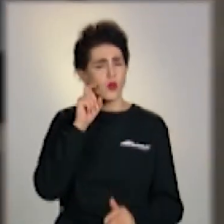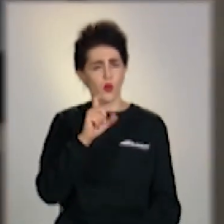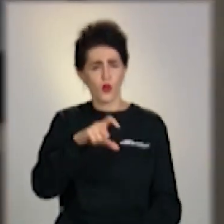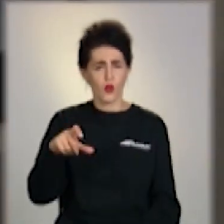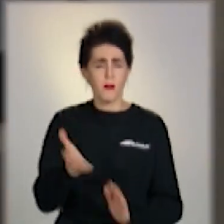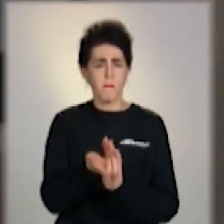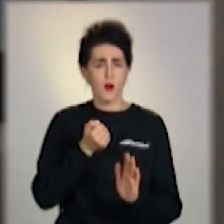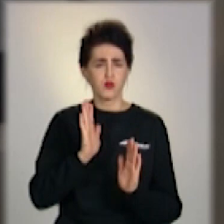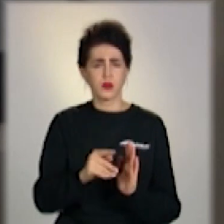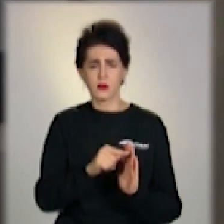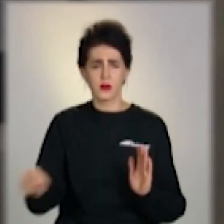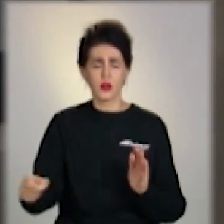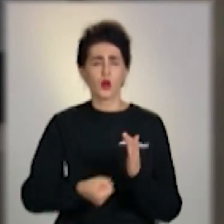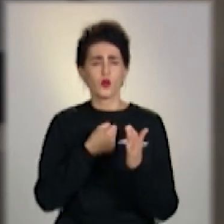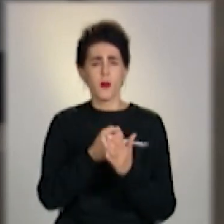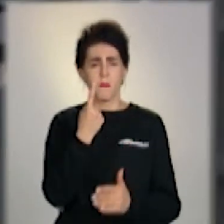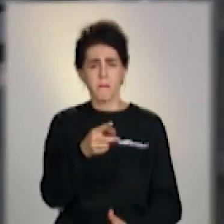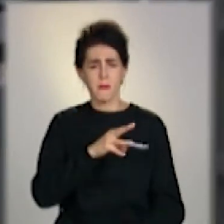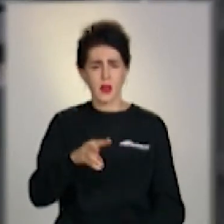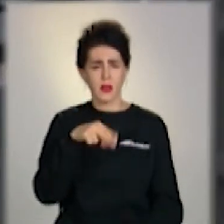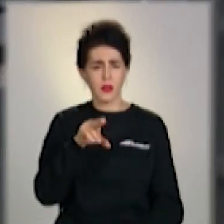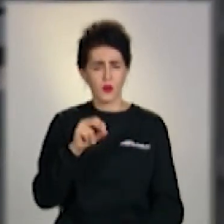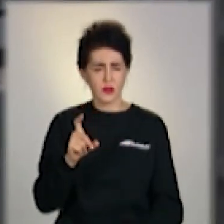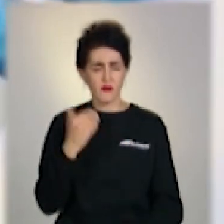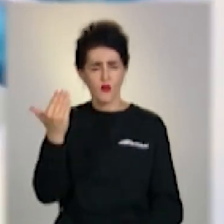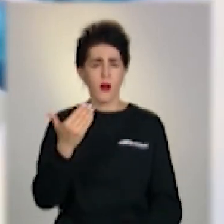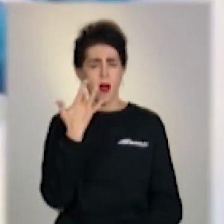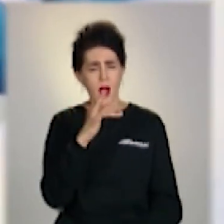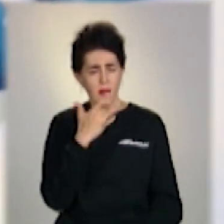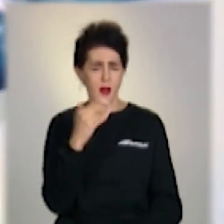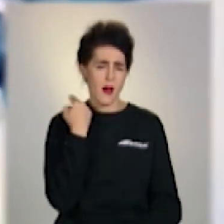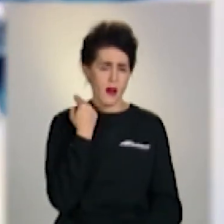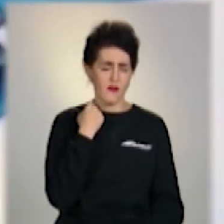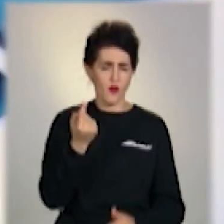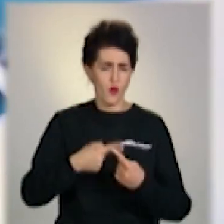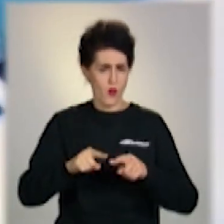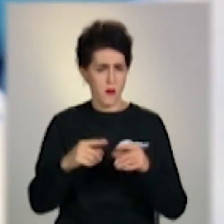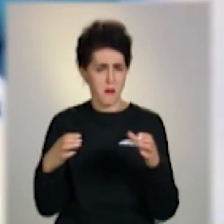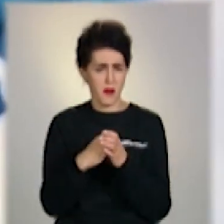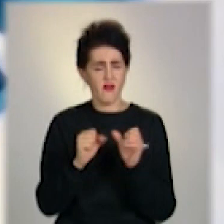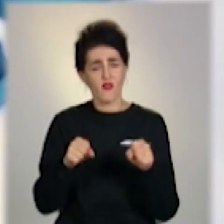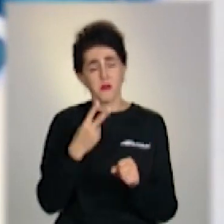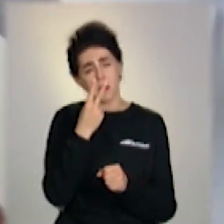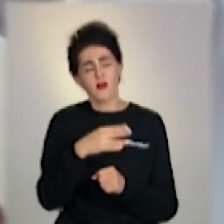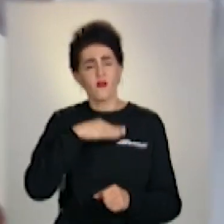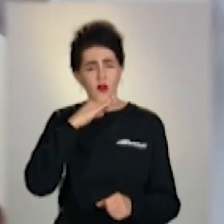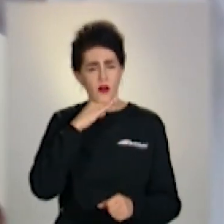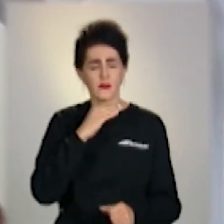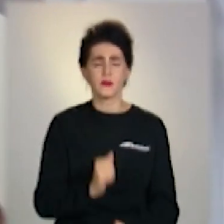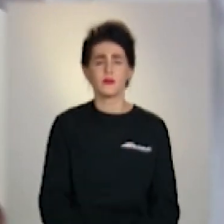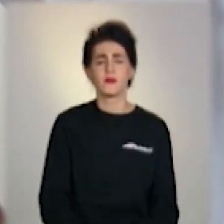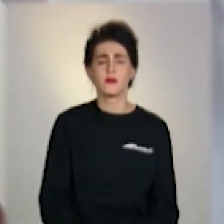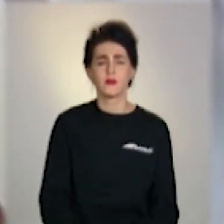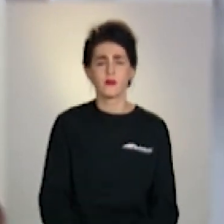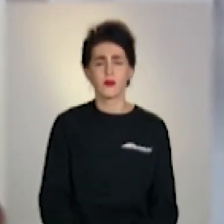днями. Перший 1 000 000 доз надійде від британської та американської компаній. Для початку цього має вистачити. Вакцинація – це не